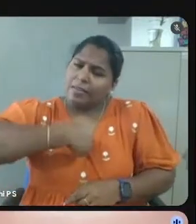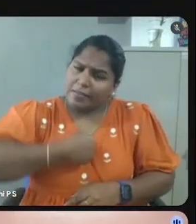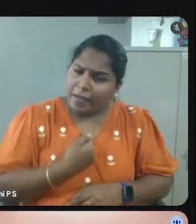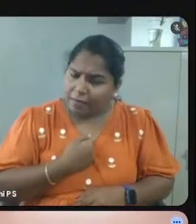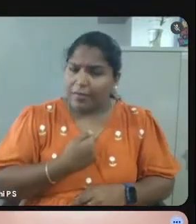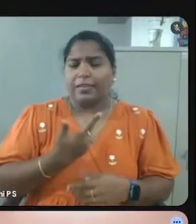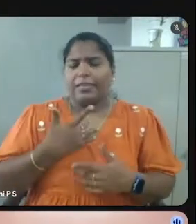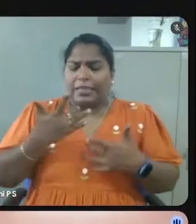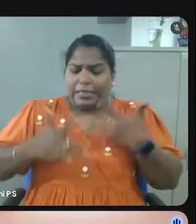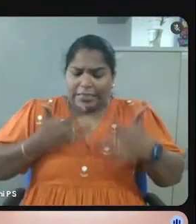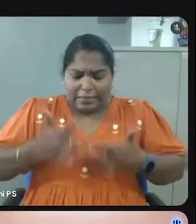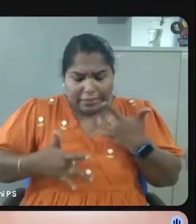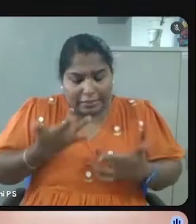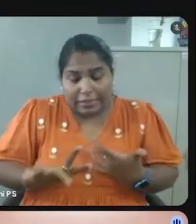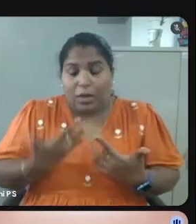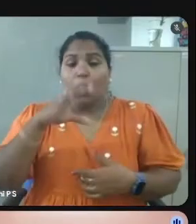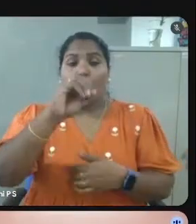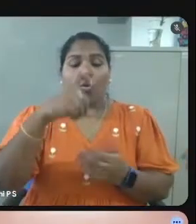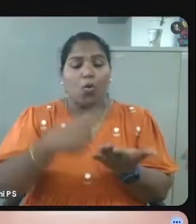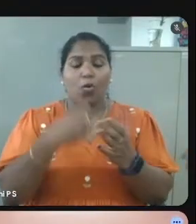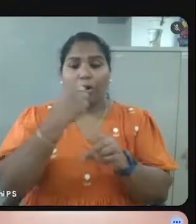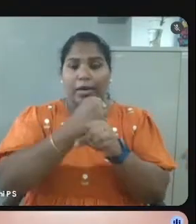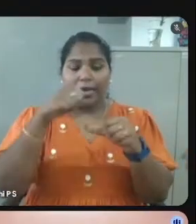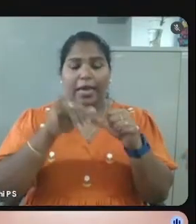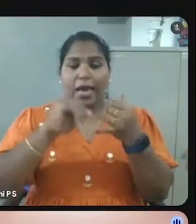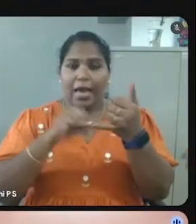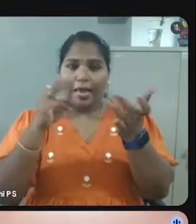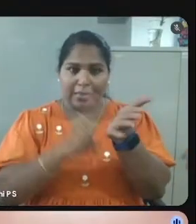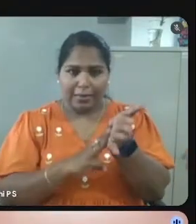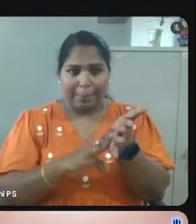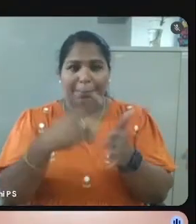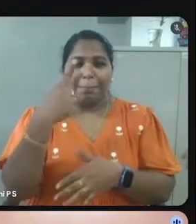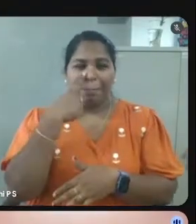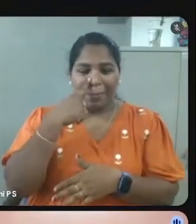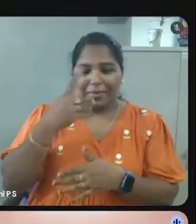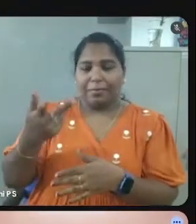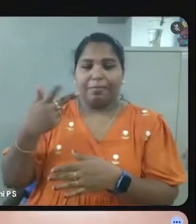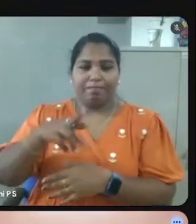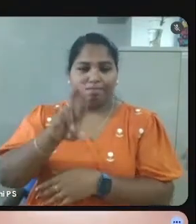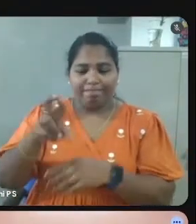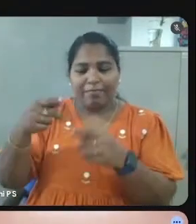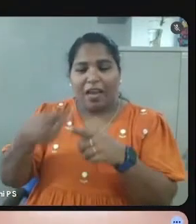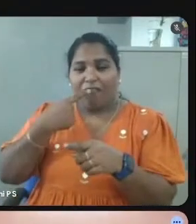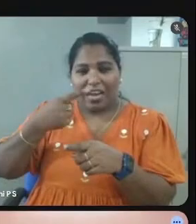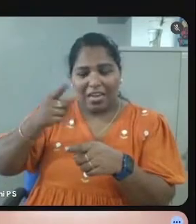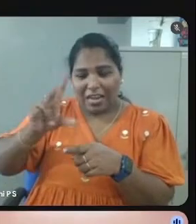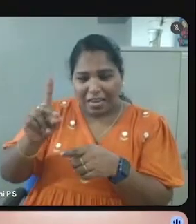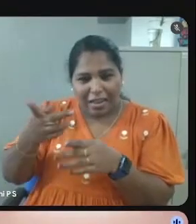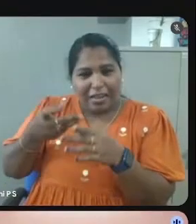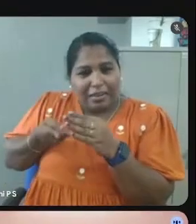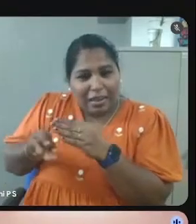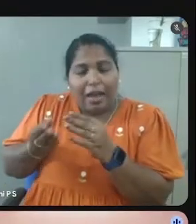ഗ്രാറ്റിഫിക്കേഷൻ ചെയ്ത് ഓർഗസമിലേക്ക് എത്തുകയാണ്. സെക്ഷുവൽ ക്ലൈമാക്സ് എന്ന് പറയും.